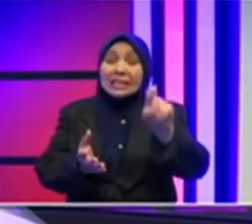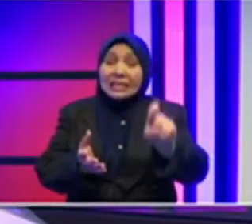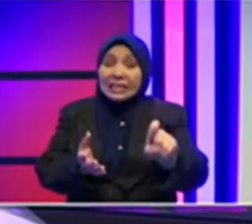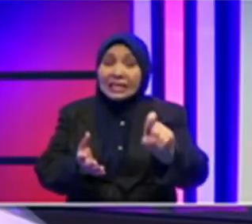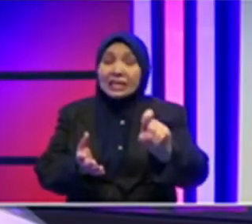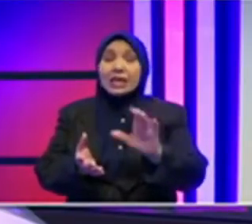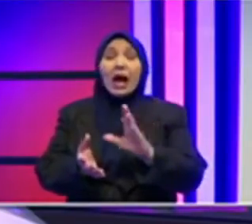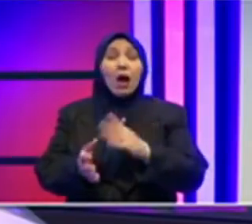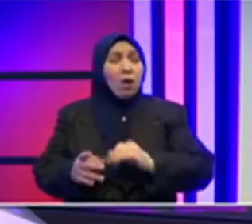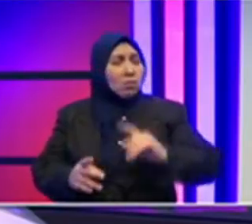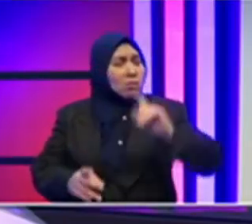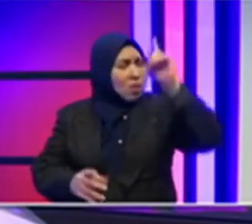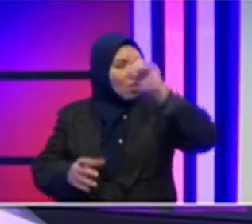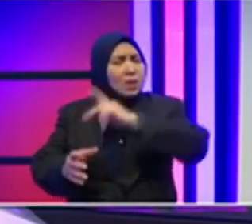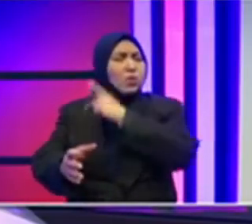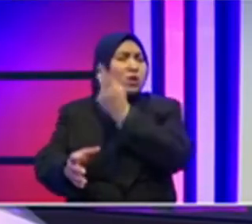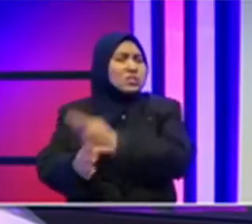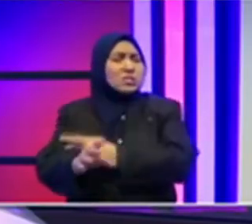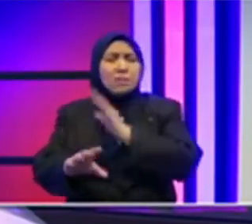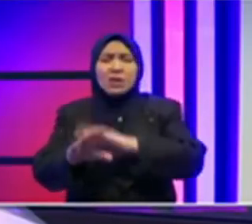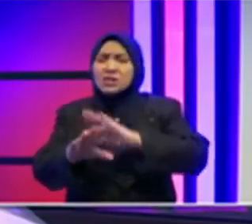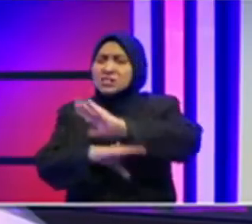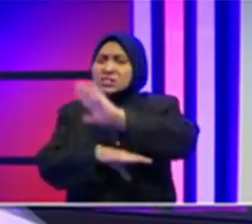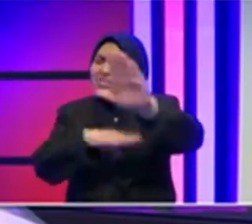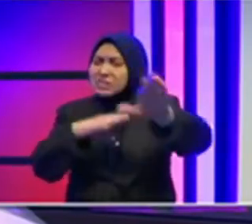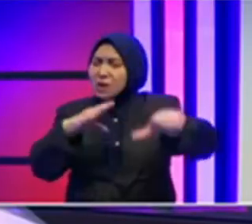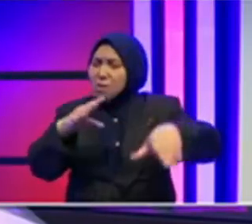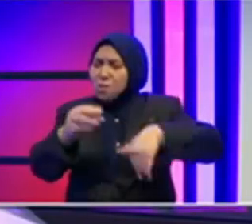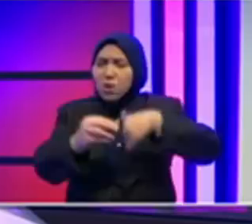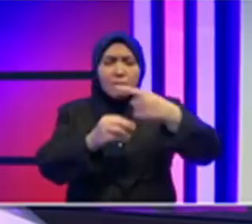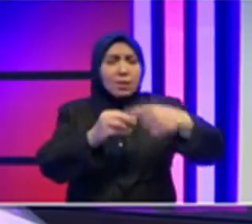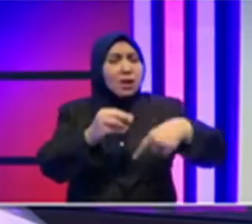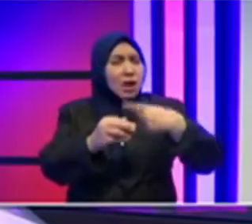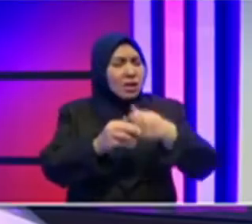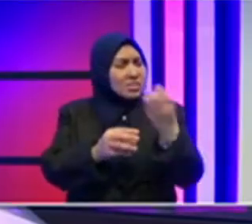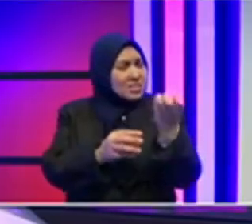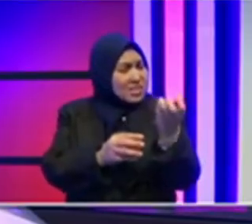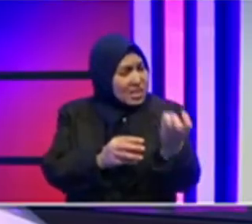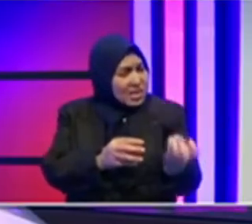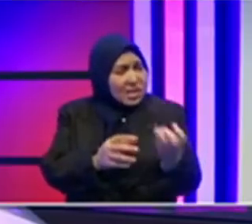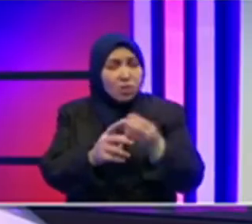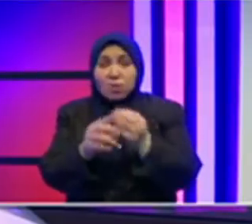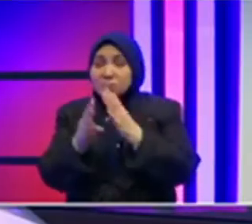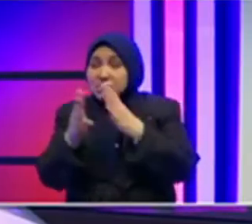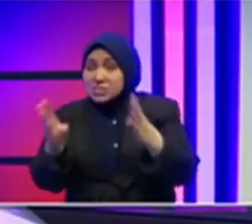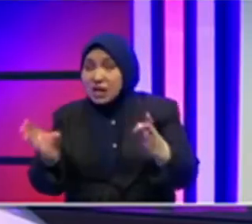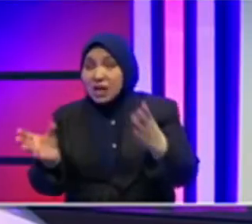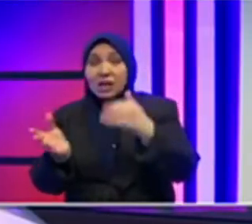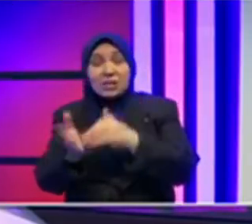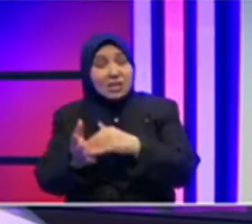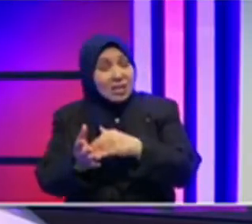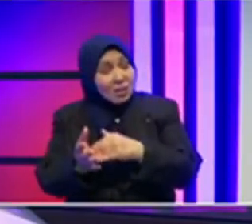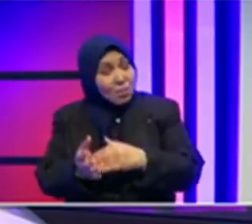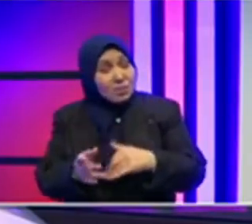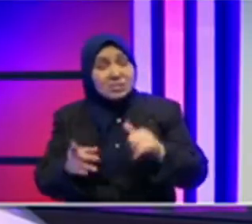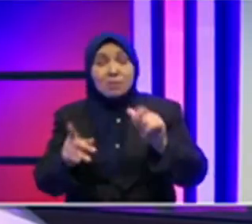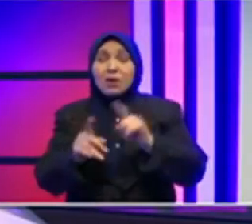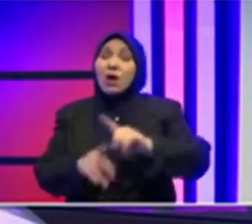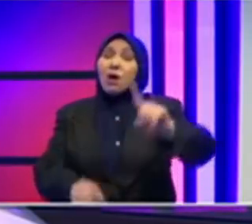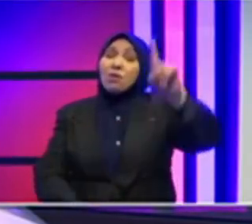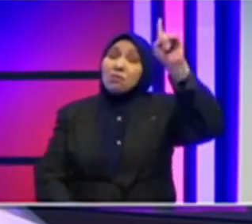Allah berkuasa pada setiap sesuatu, sedikit yang kecil pun Allah berkuasa, apatah lagi yang besar-besar ini